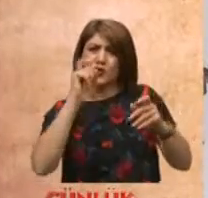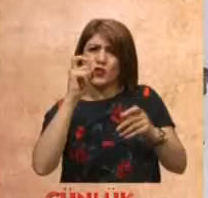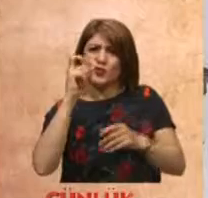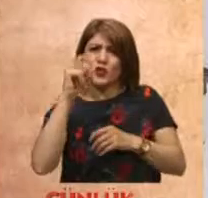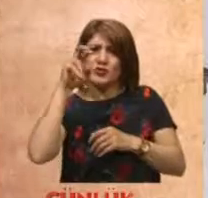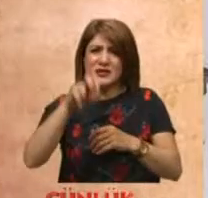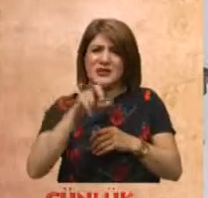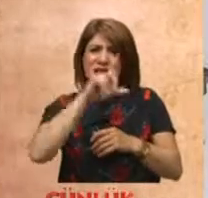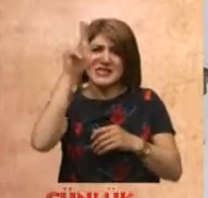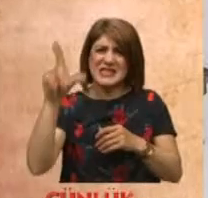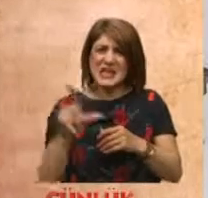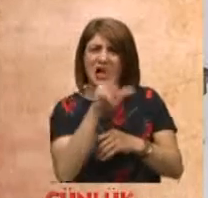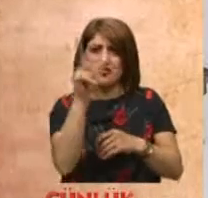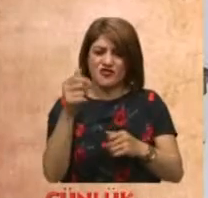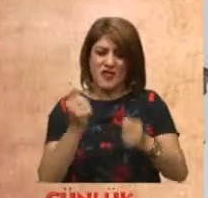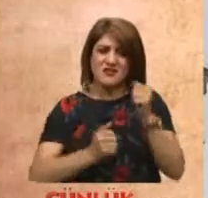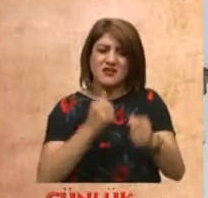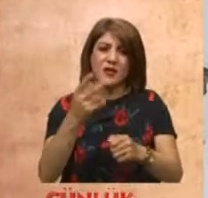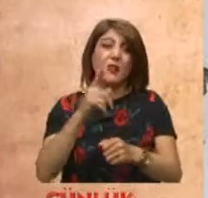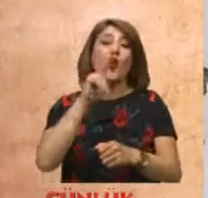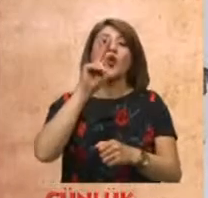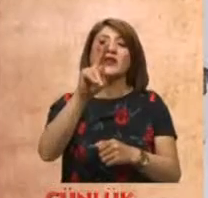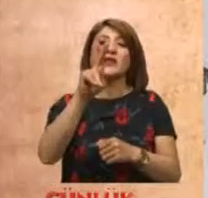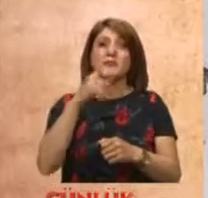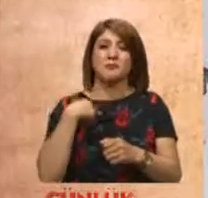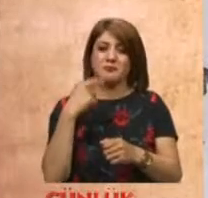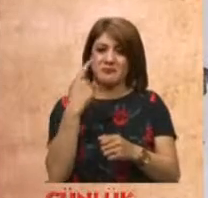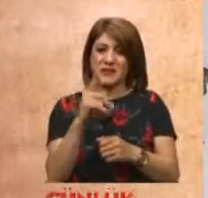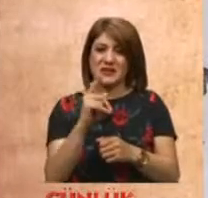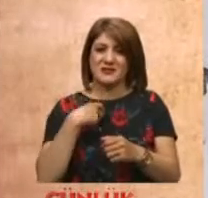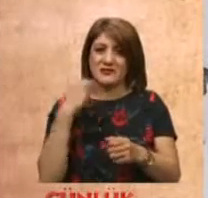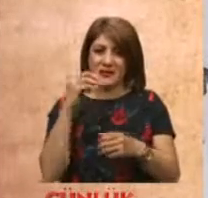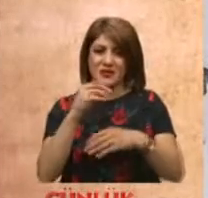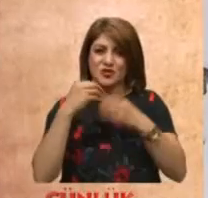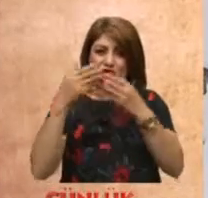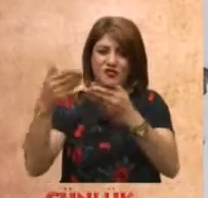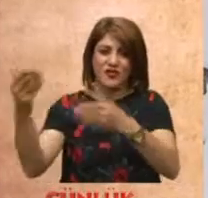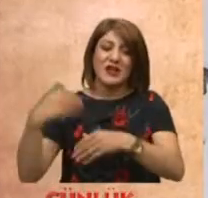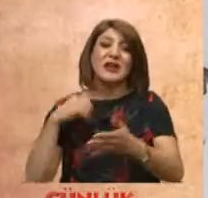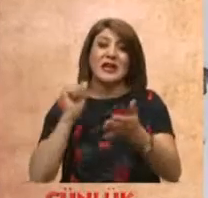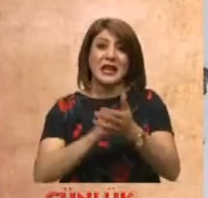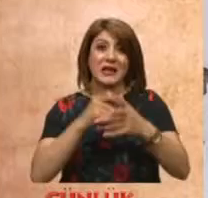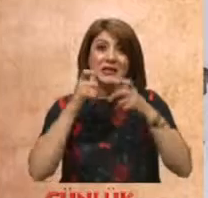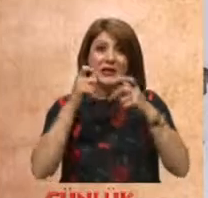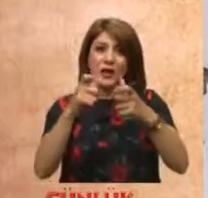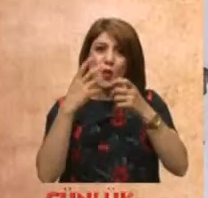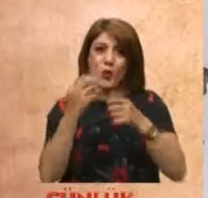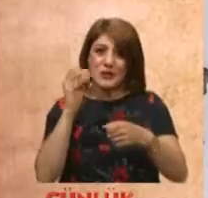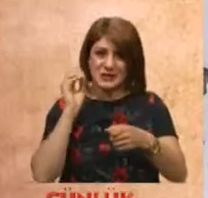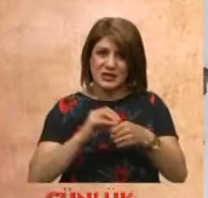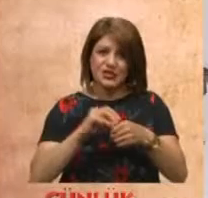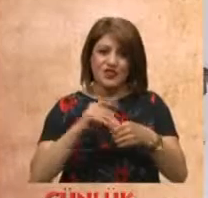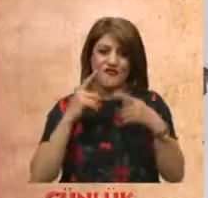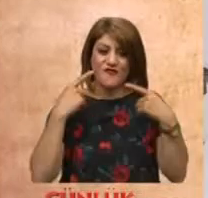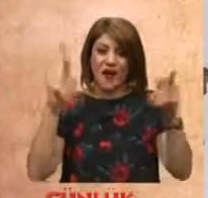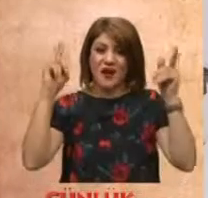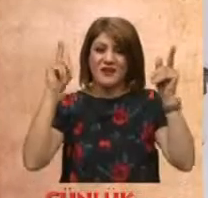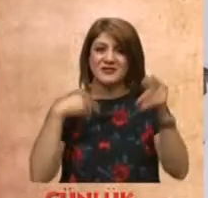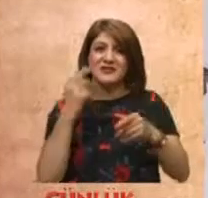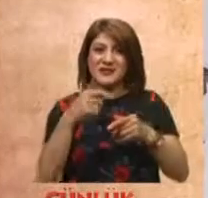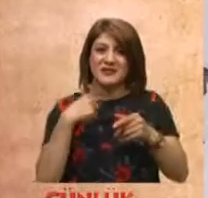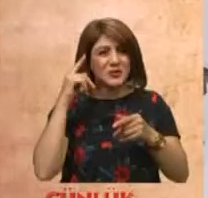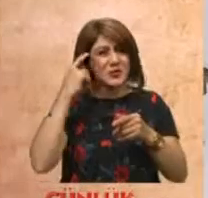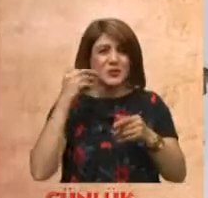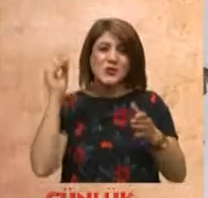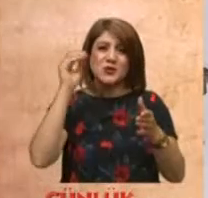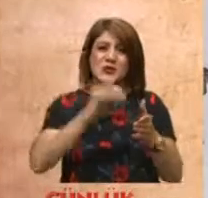1998 model lacivert otomobil 12 bin liradan satışa sunulmuş. İlana dikkat çekmek için farklı ve yaratıcı yöntemler deneyenler